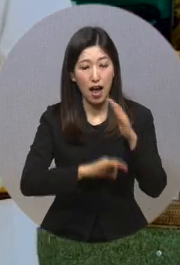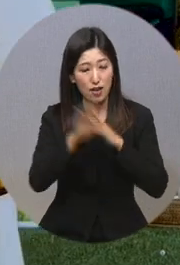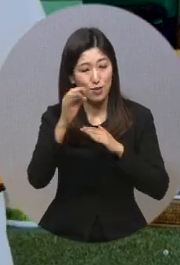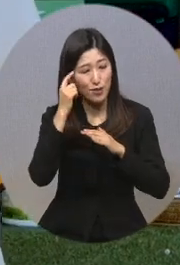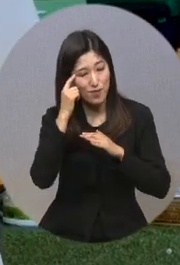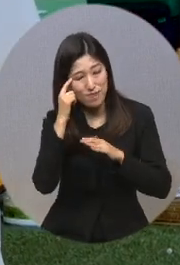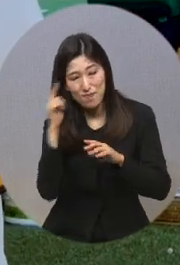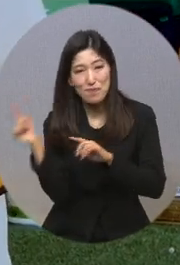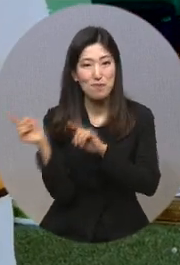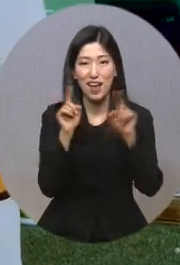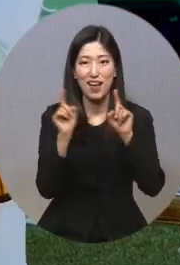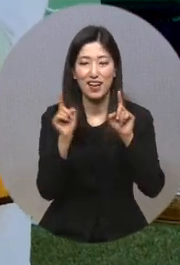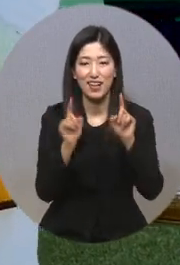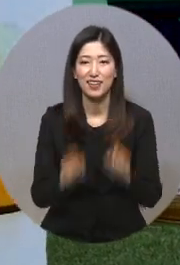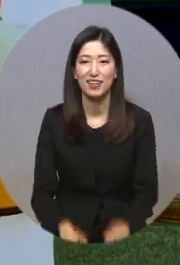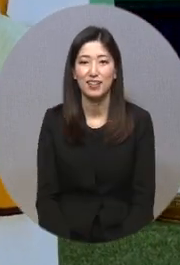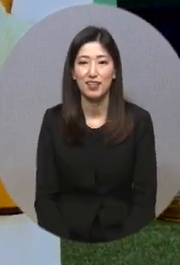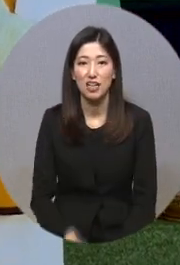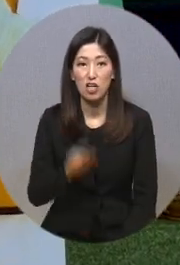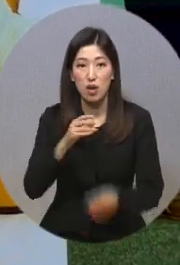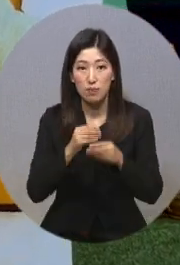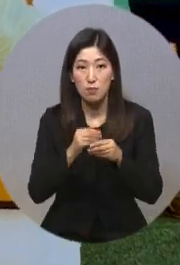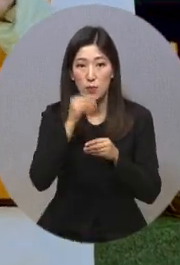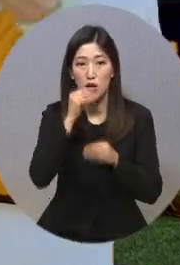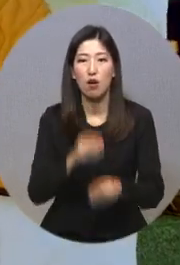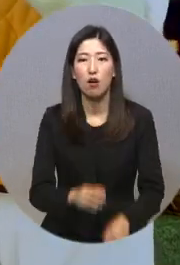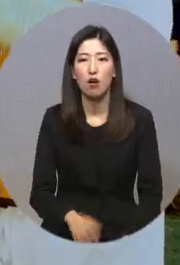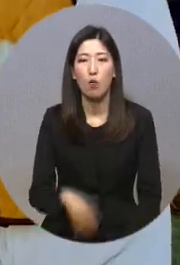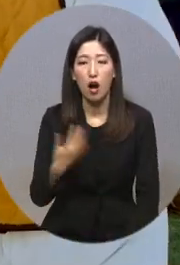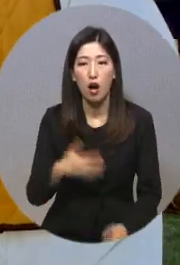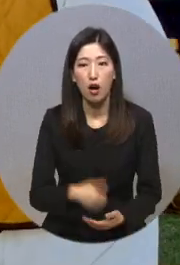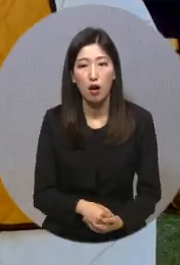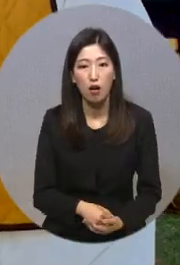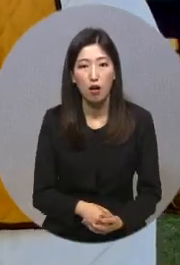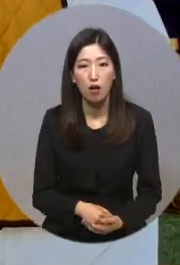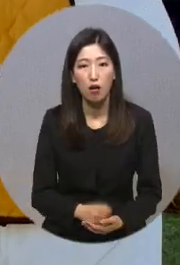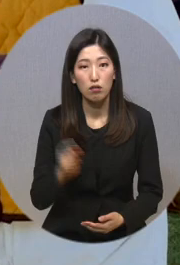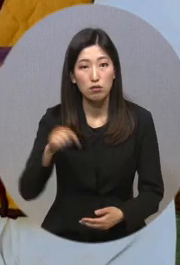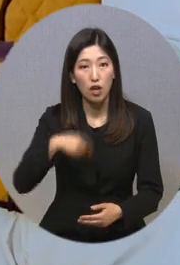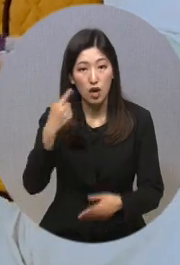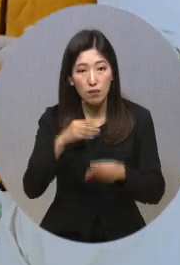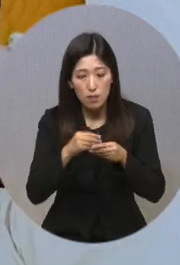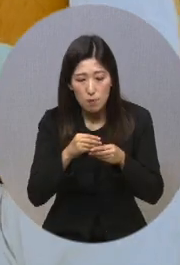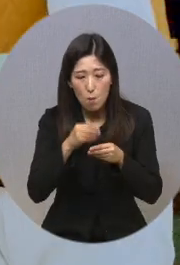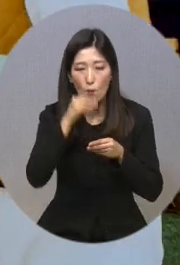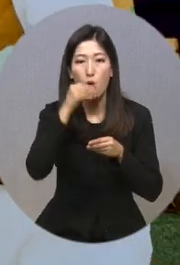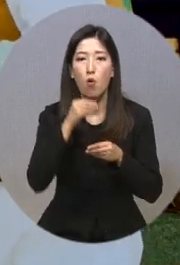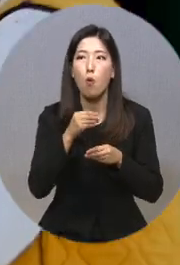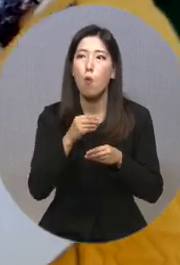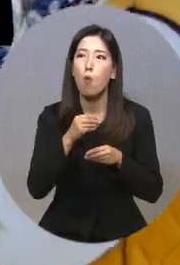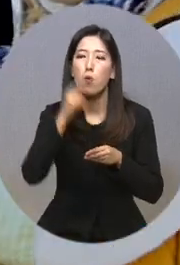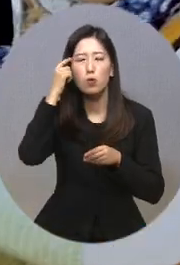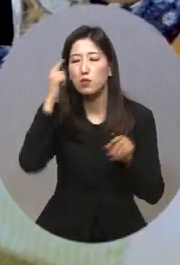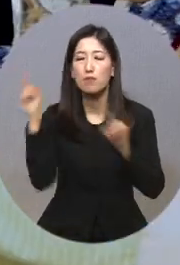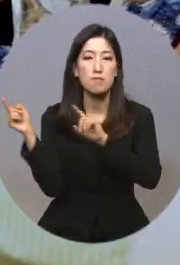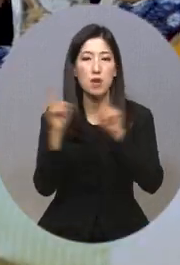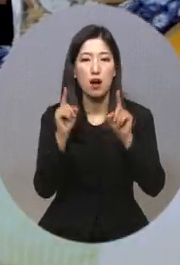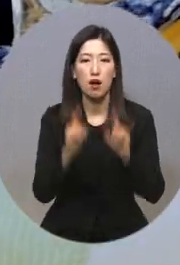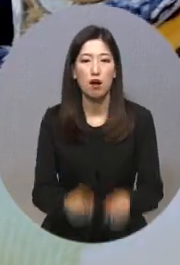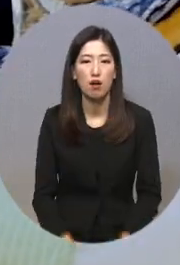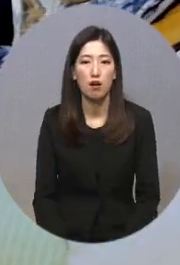되지 않습니까? 아침에 일어나면 아, 네. 요거 하나 먹고 나면 네. 그 다음날 먹어도 괜찮은 거예요? 아침에 일어나서 드셔도 되고.